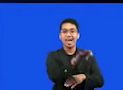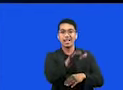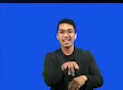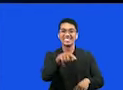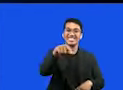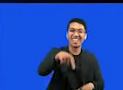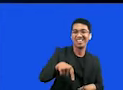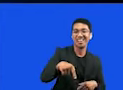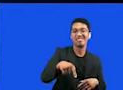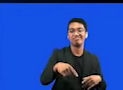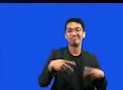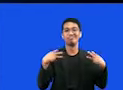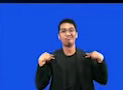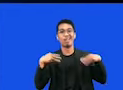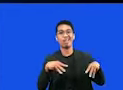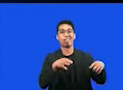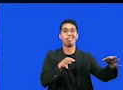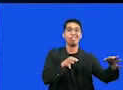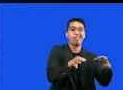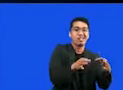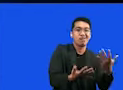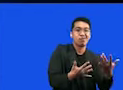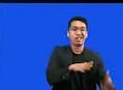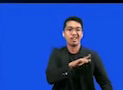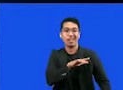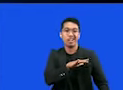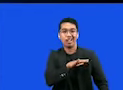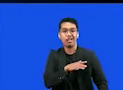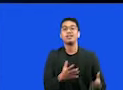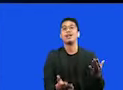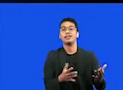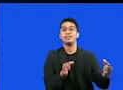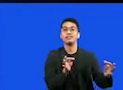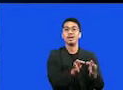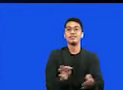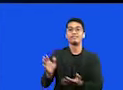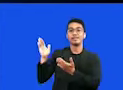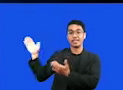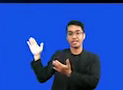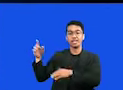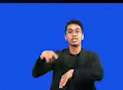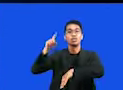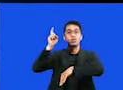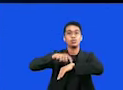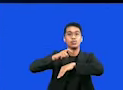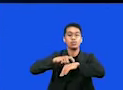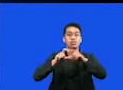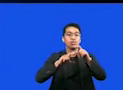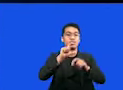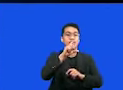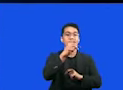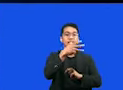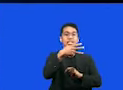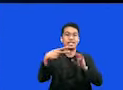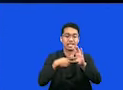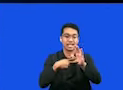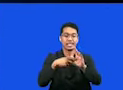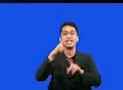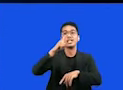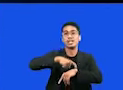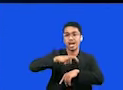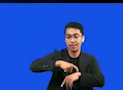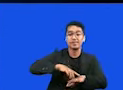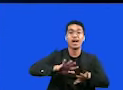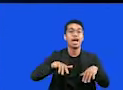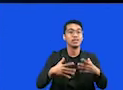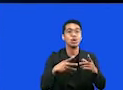ini mungkin mut-mutan itu nah ini dia screen time ini dari idn media atau mereka tuh